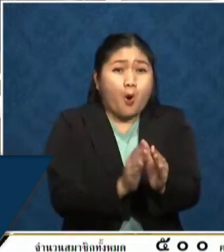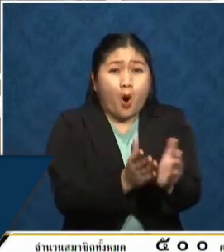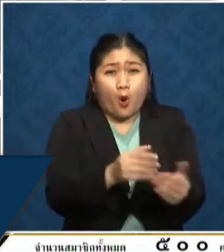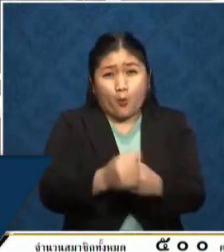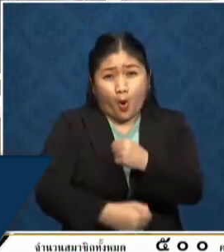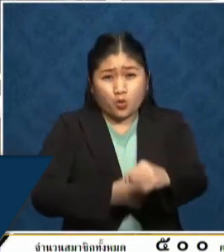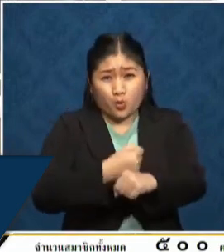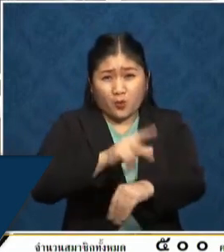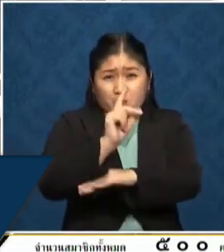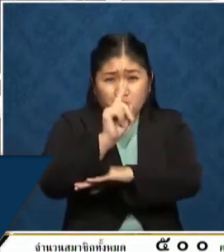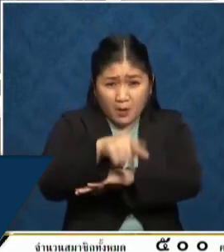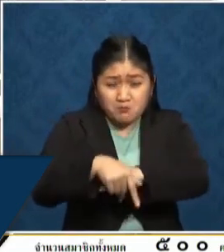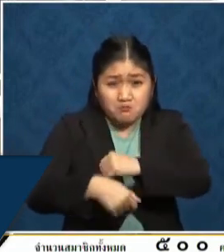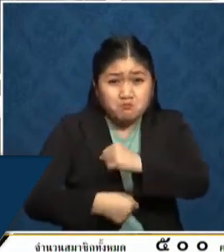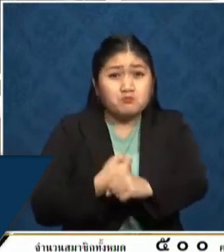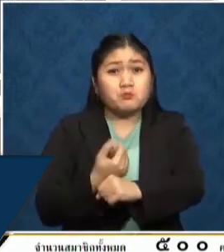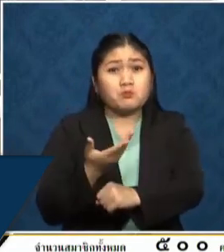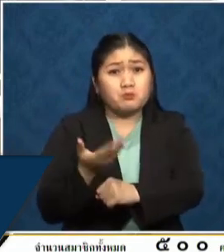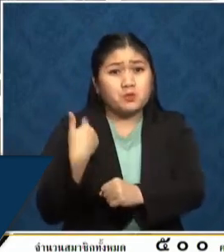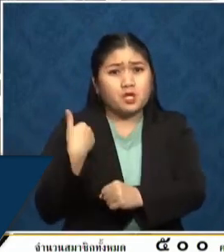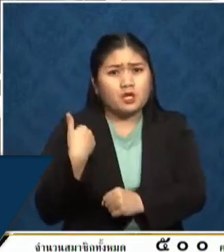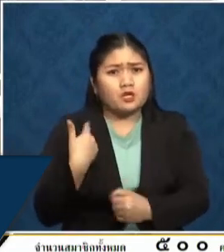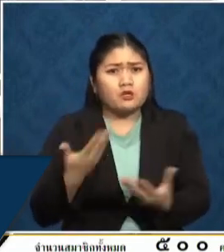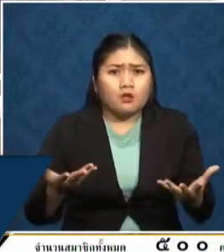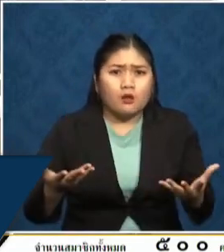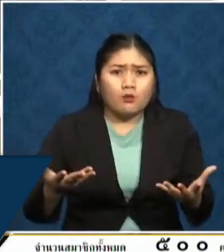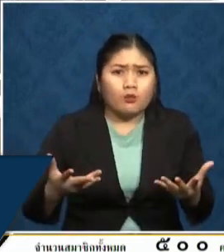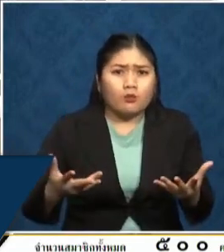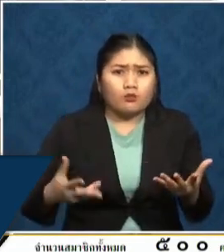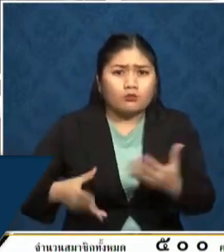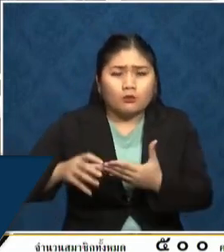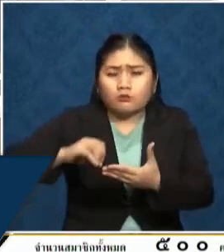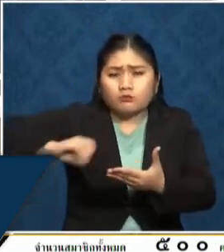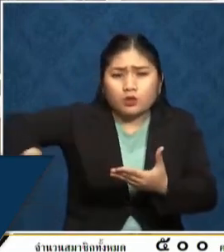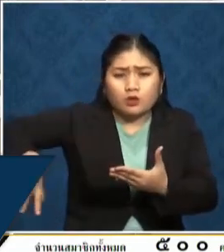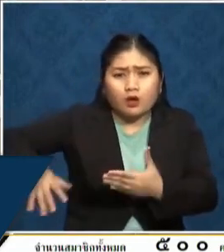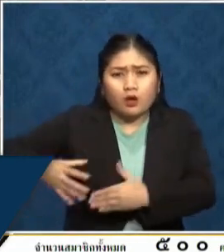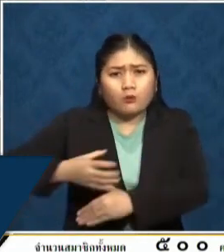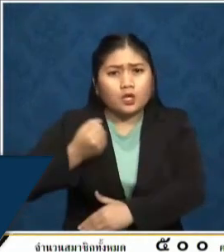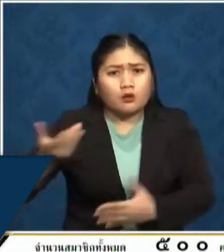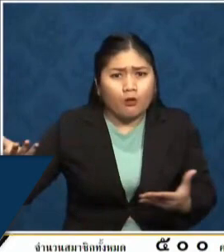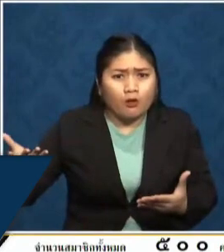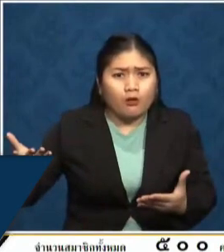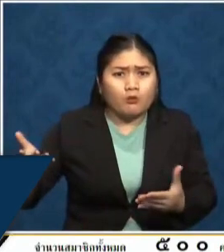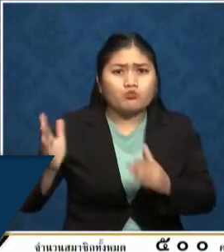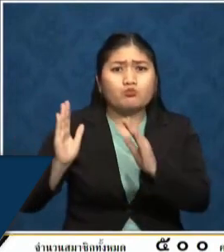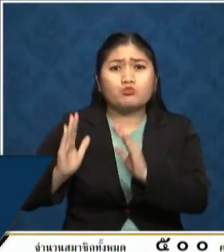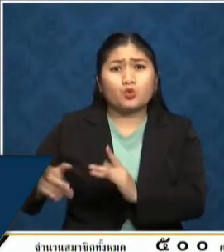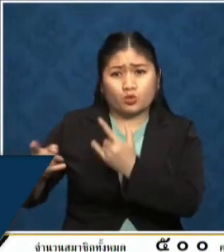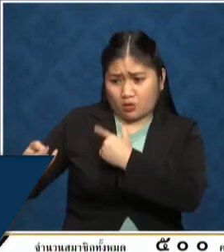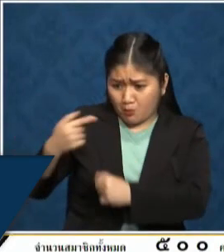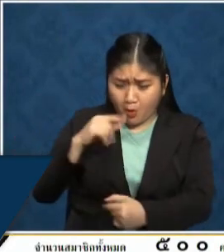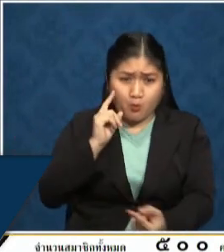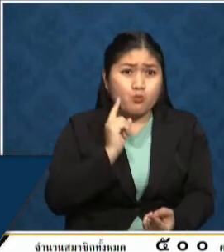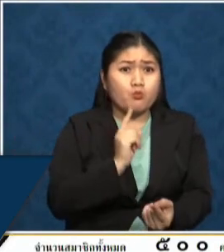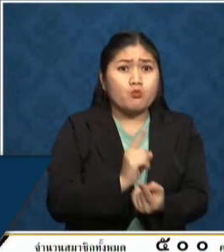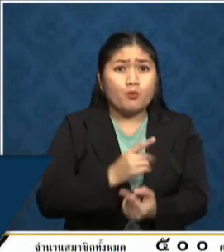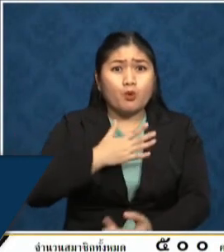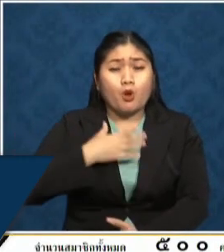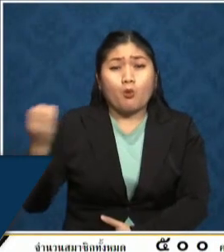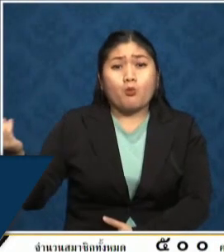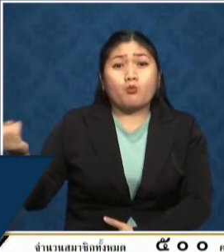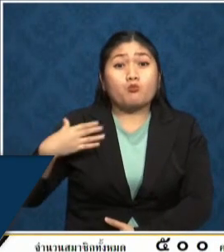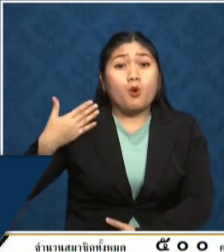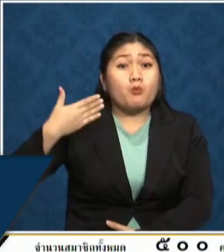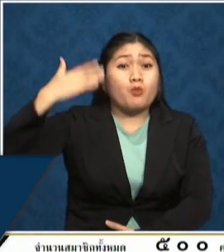บ Friend ปีแบบนี้หอครับที่เราไปตัดอำนาจเขามี nationsกุรกิที่มาสัแล้เขา rằngรัธบาลเคยไป